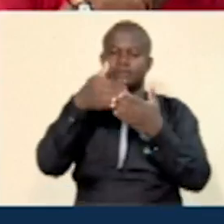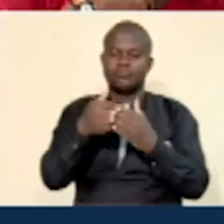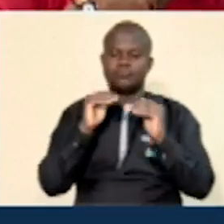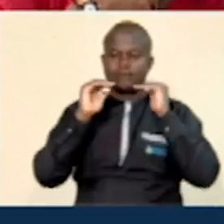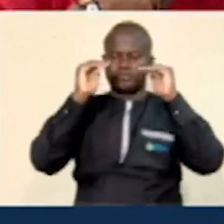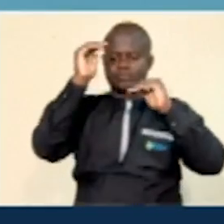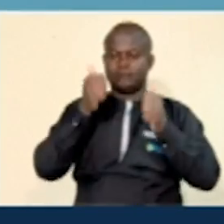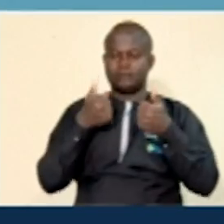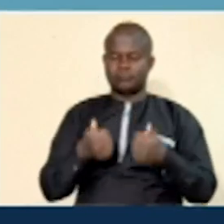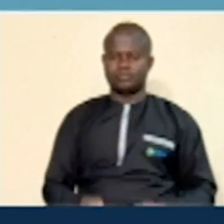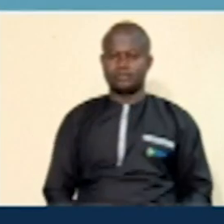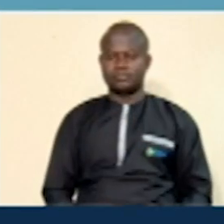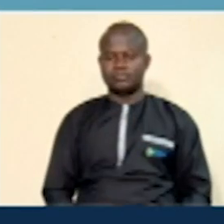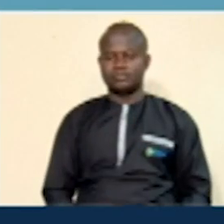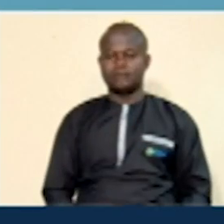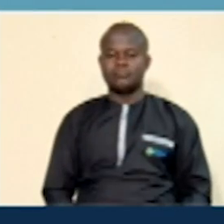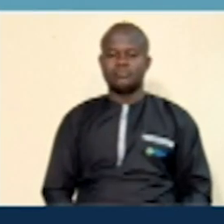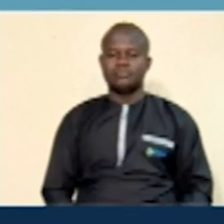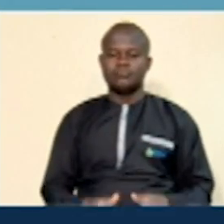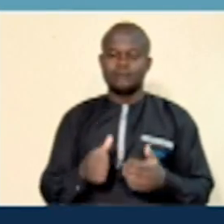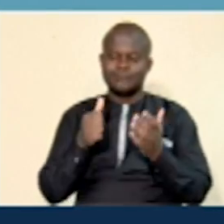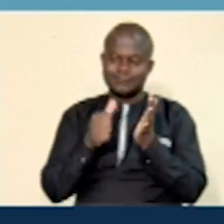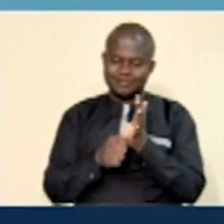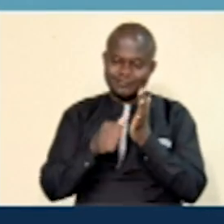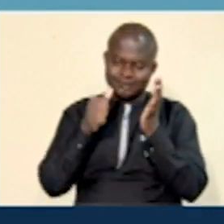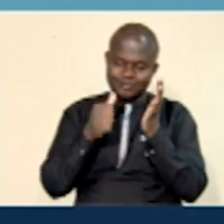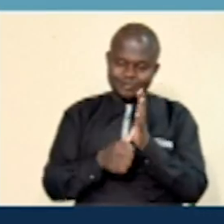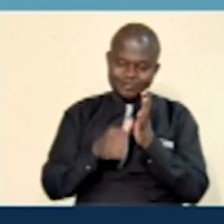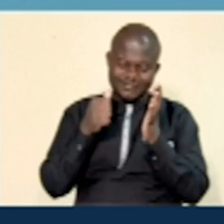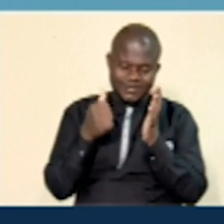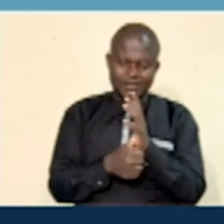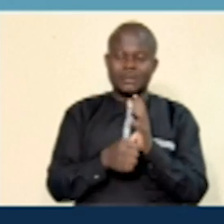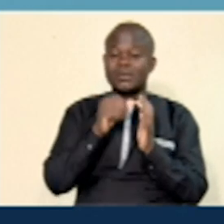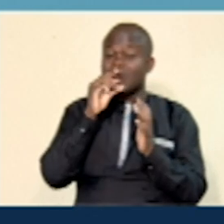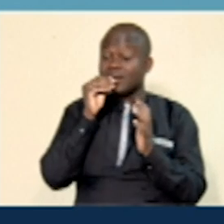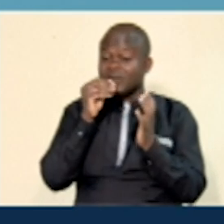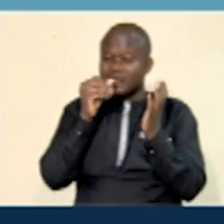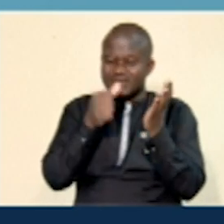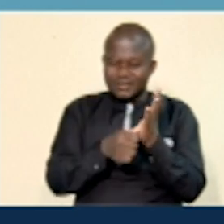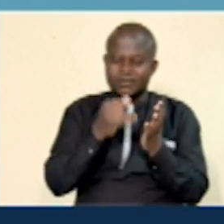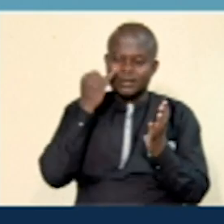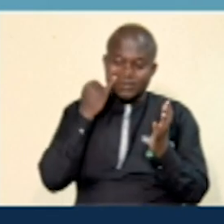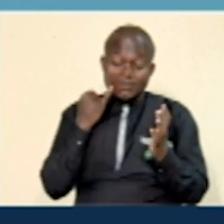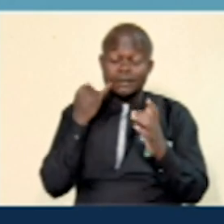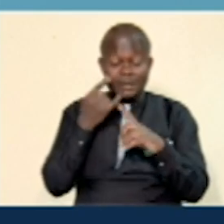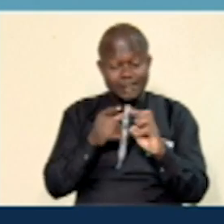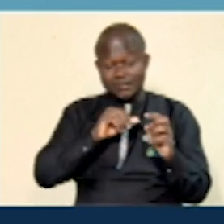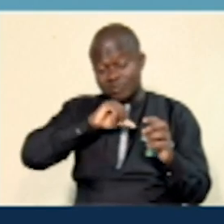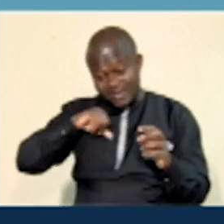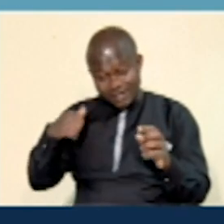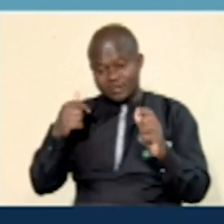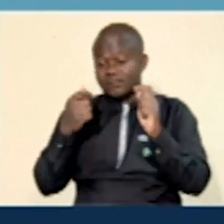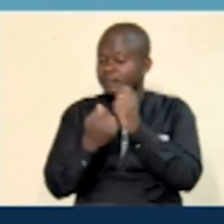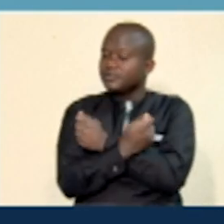rwego rushimishije. Ni ikibazo ubwo ndabivuga ni ikibazo gikomeye kandi mwanze